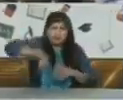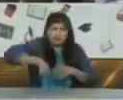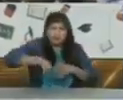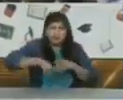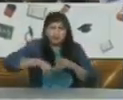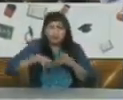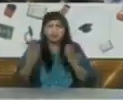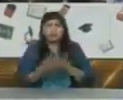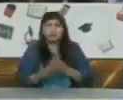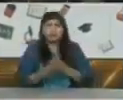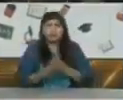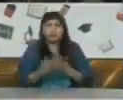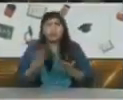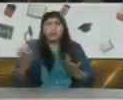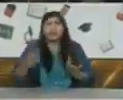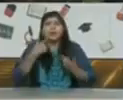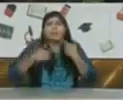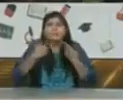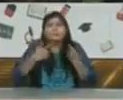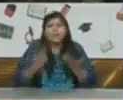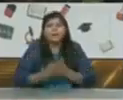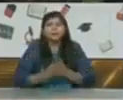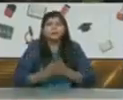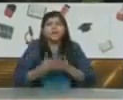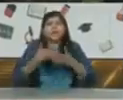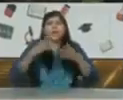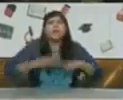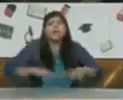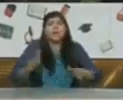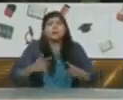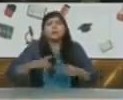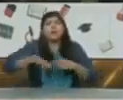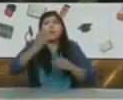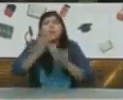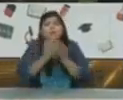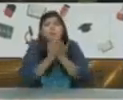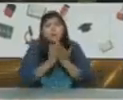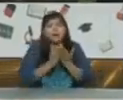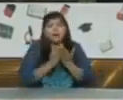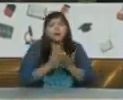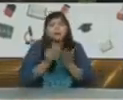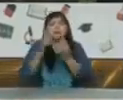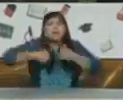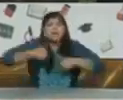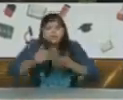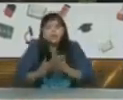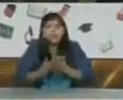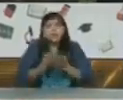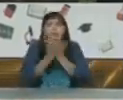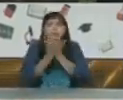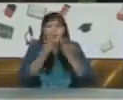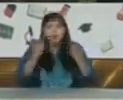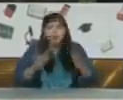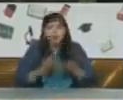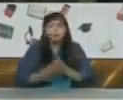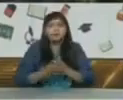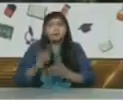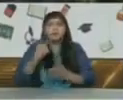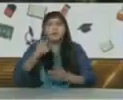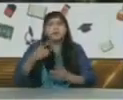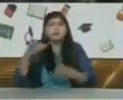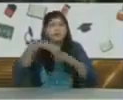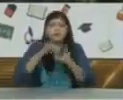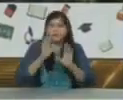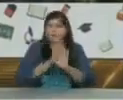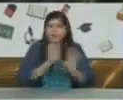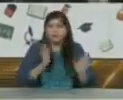इन्वॉल्व रहते हैं वो ज्यादातर कैरियर, एग्जाम, पढ़ाई, किताब, सिलेबस, मैं उसको सिर्फ इन्वॉल्वमेंट